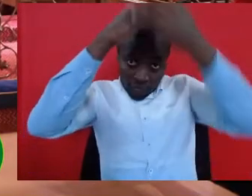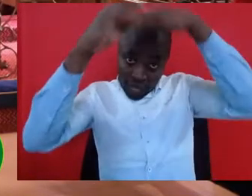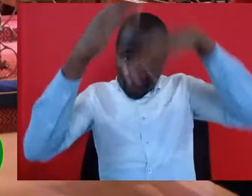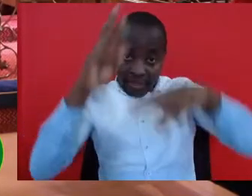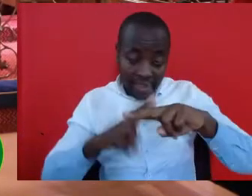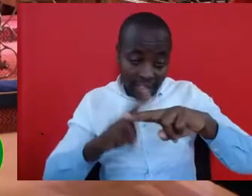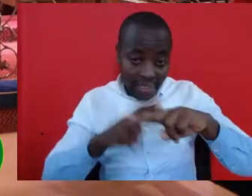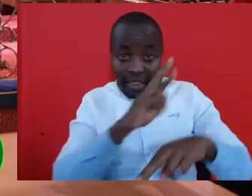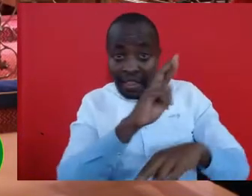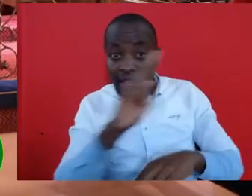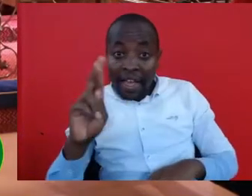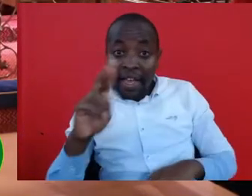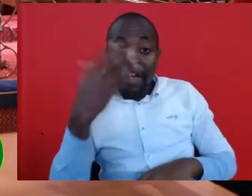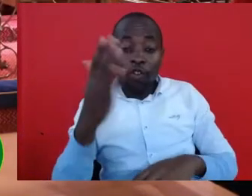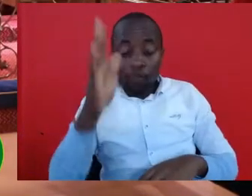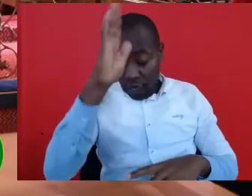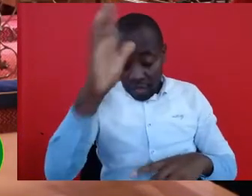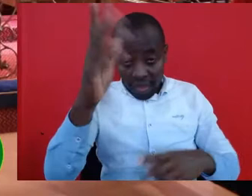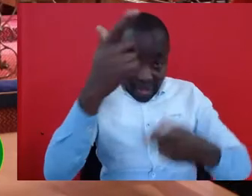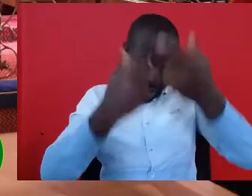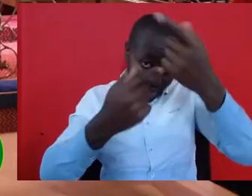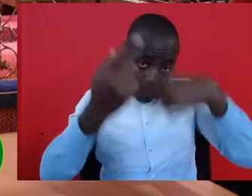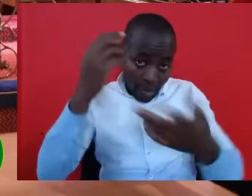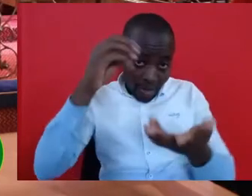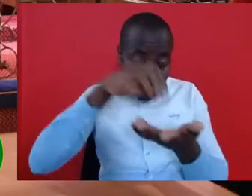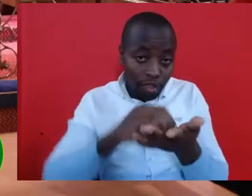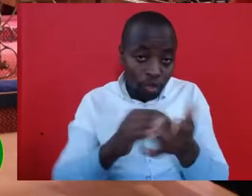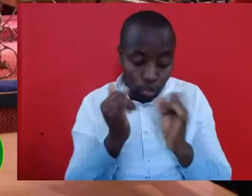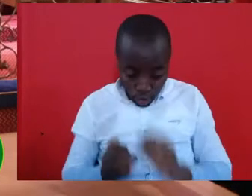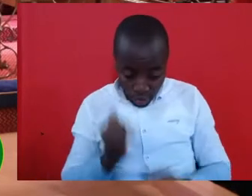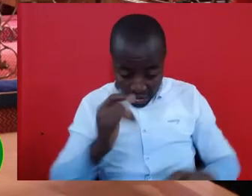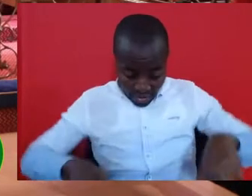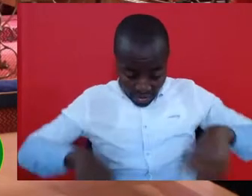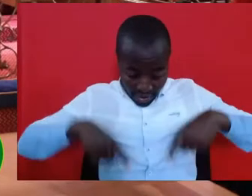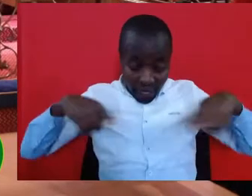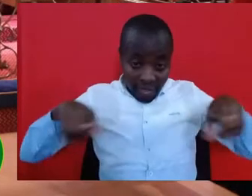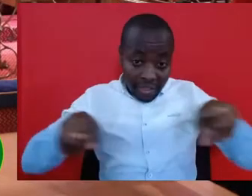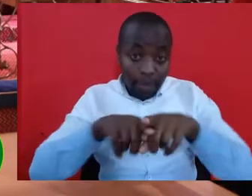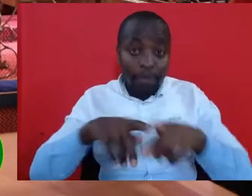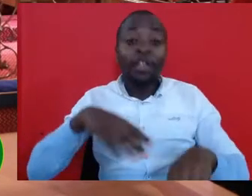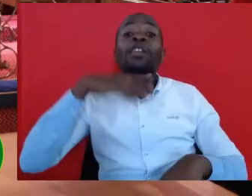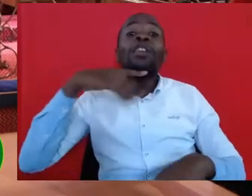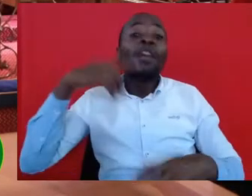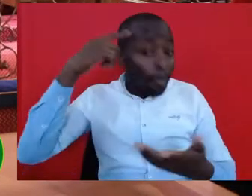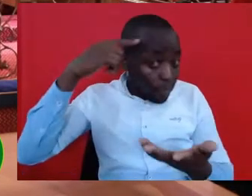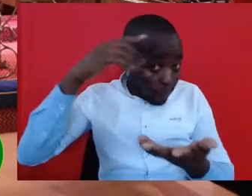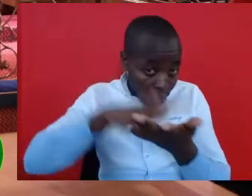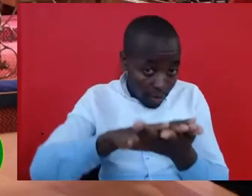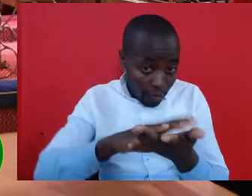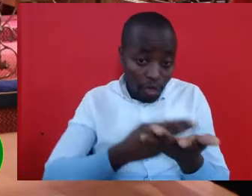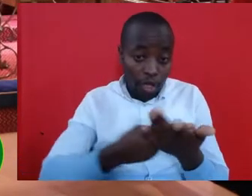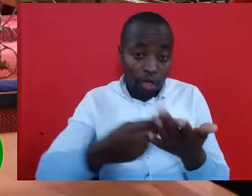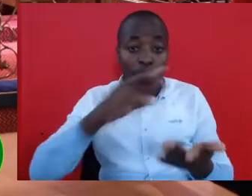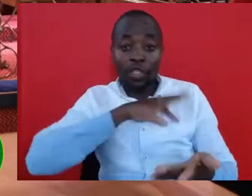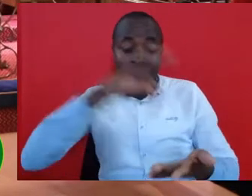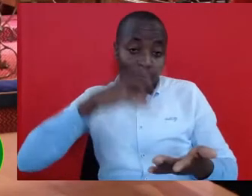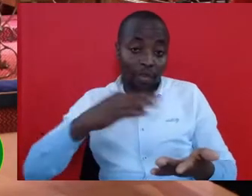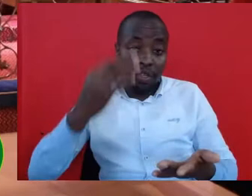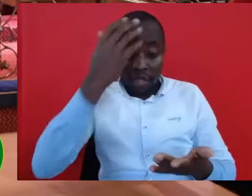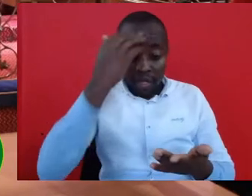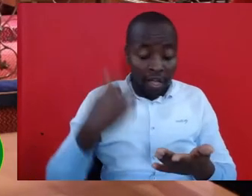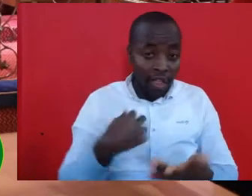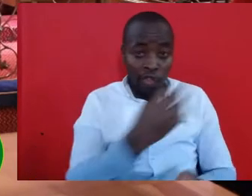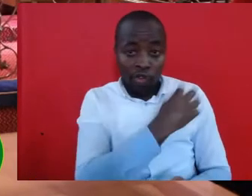Baba Mwenyezi, kutoka huko atakuja kwa watu walio hai na waliokufa. Na muamini Roho Mtakatifu, kanisa la